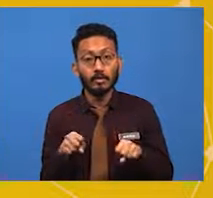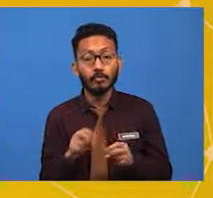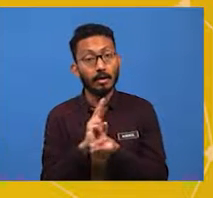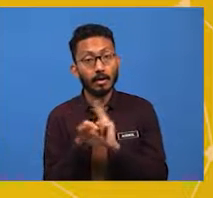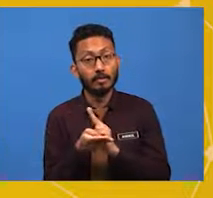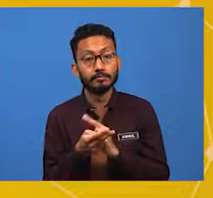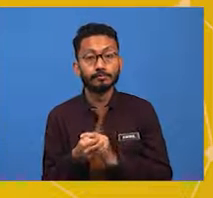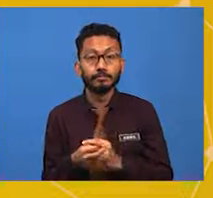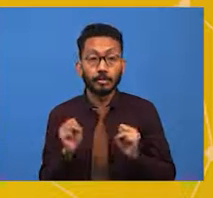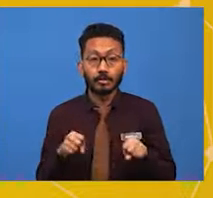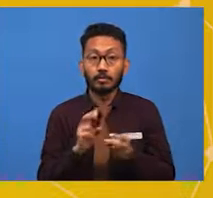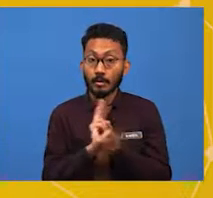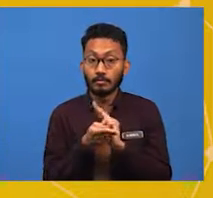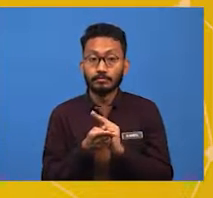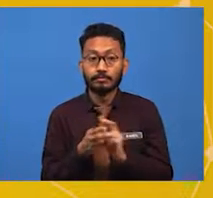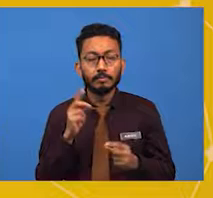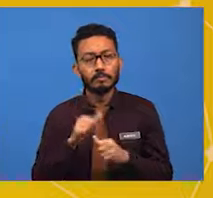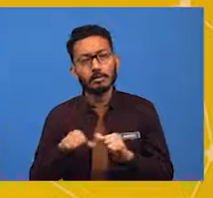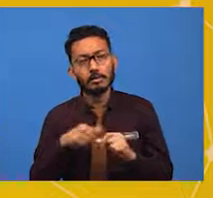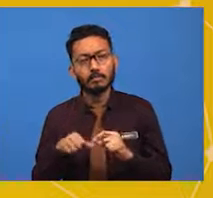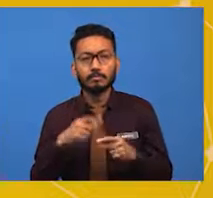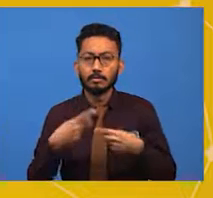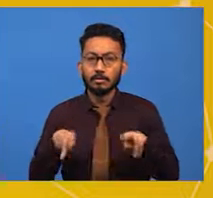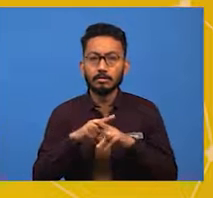perlu dalam kod arahan.